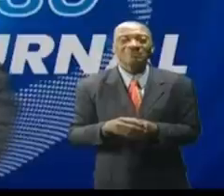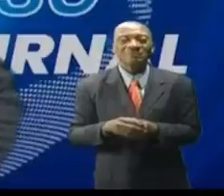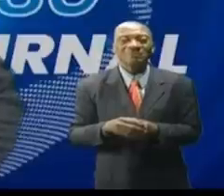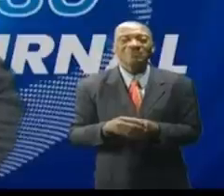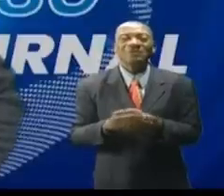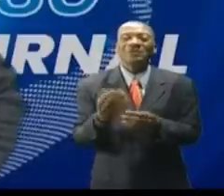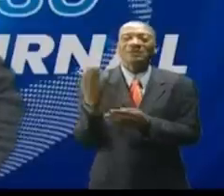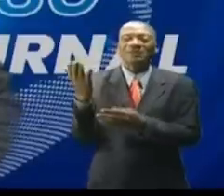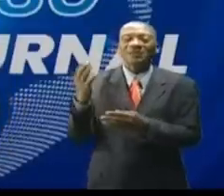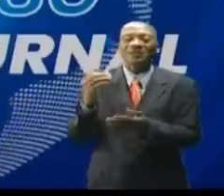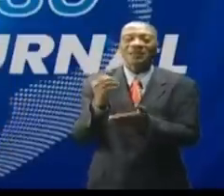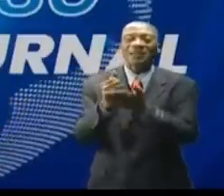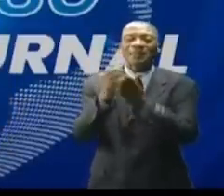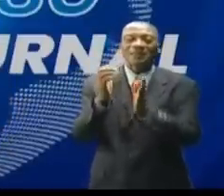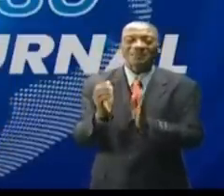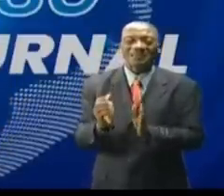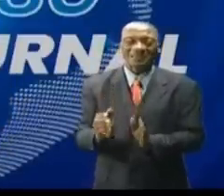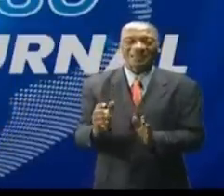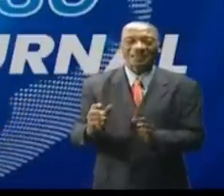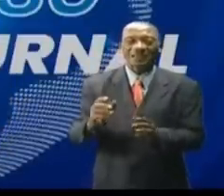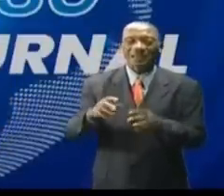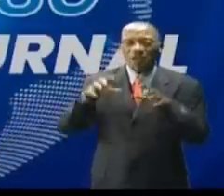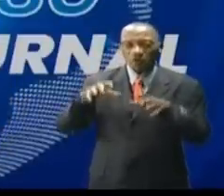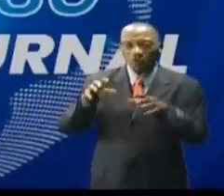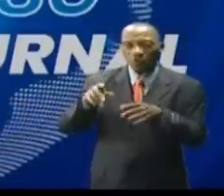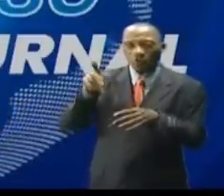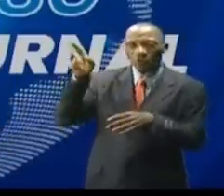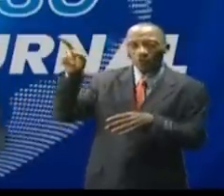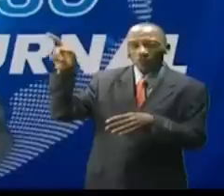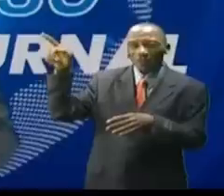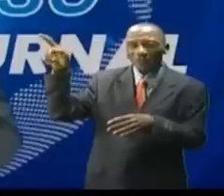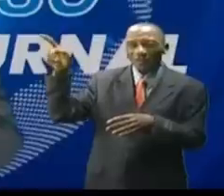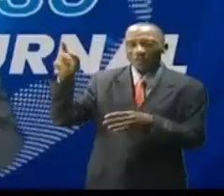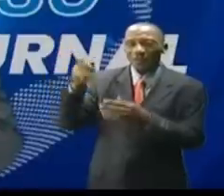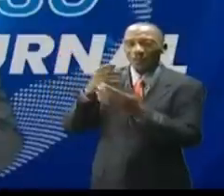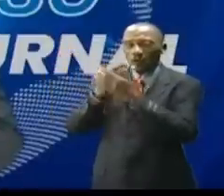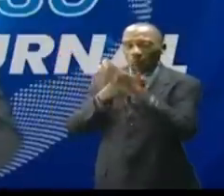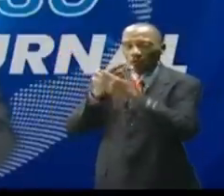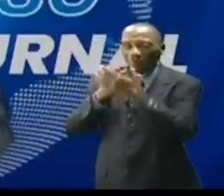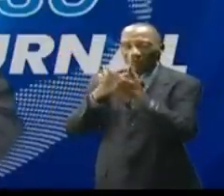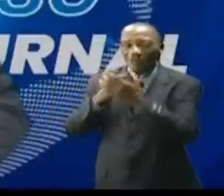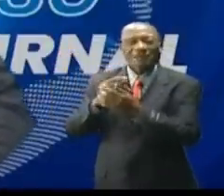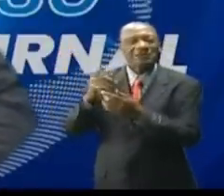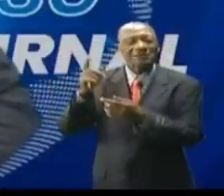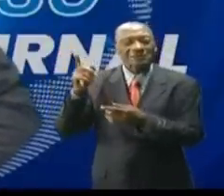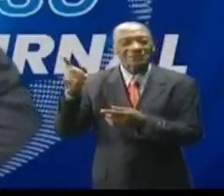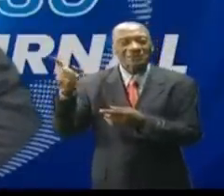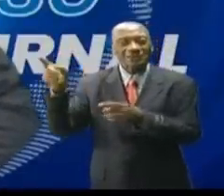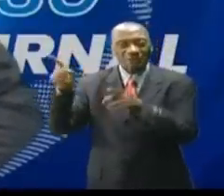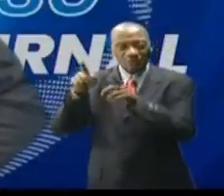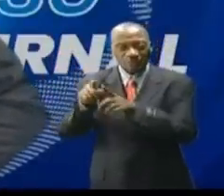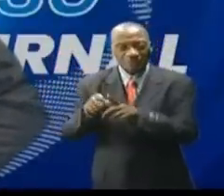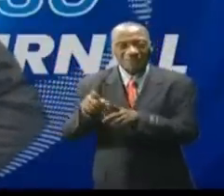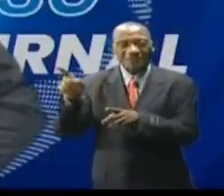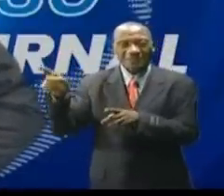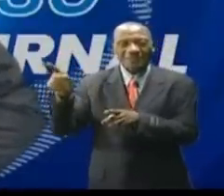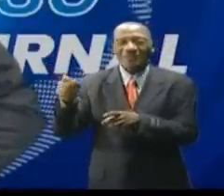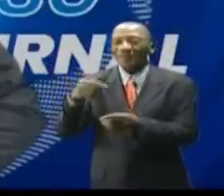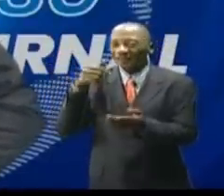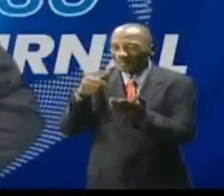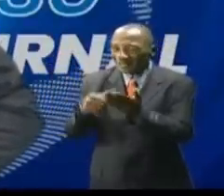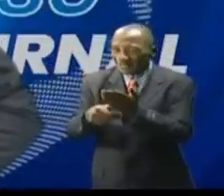République démocratique du Congo près la République du Rwanda de sursoir à la présentation de ses lettres de créance aux